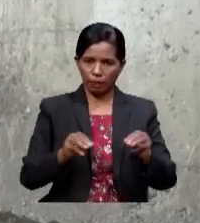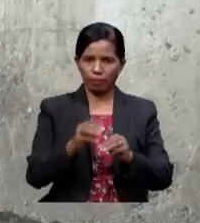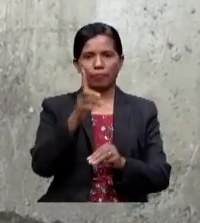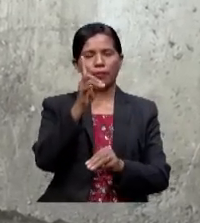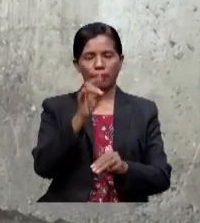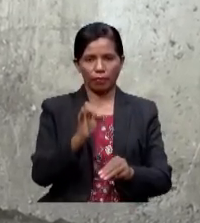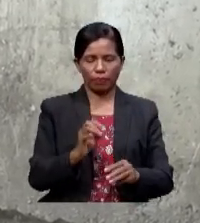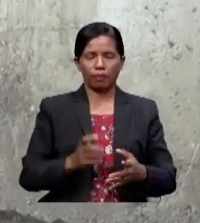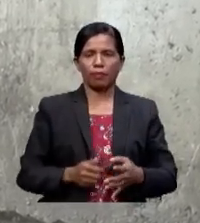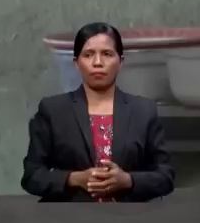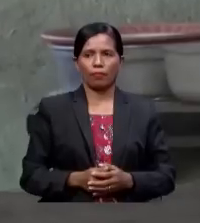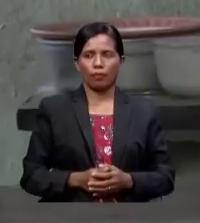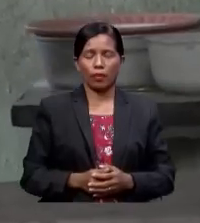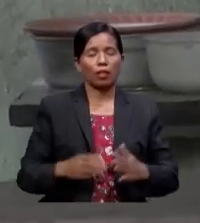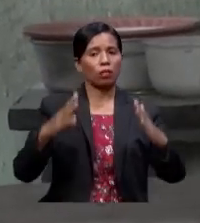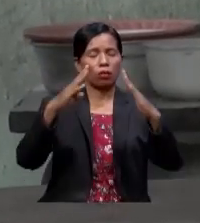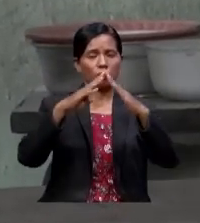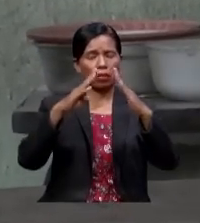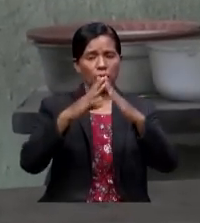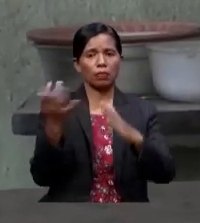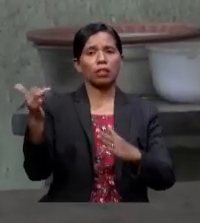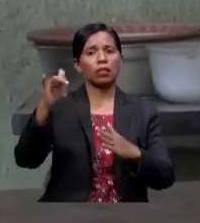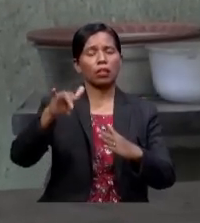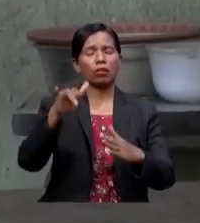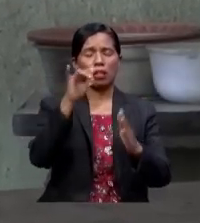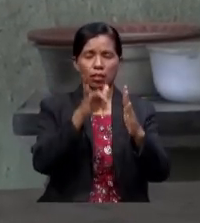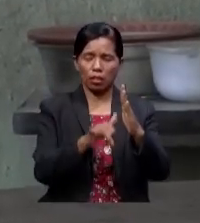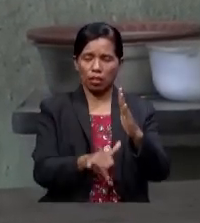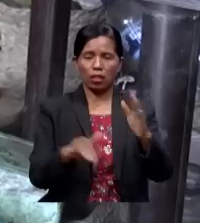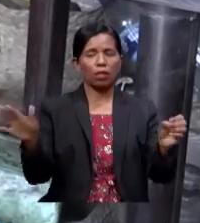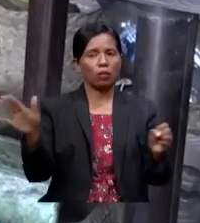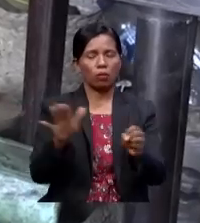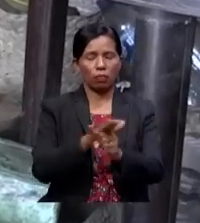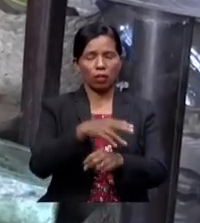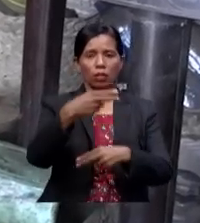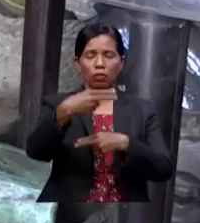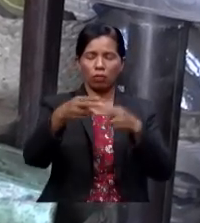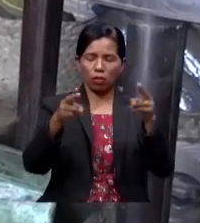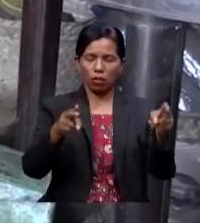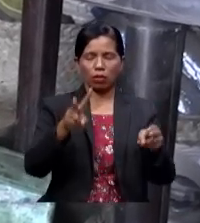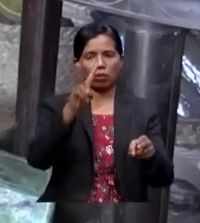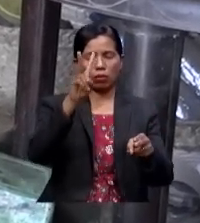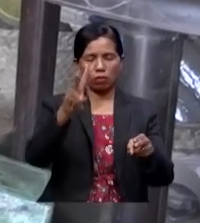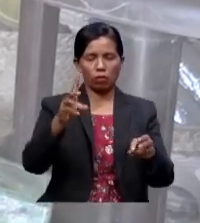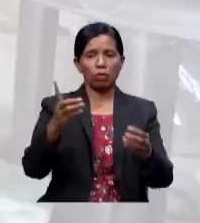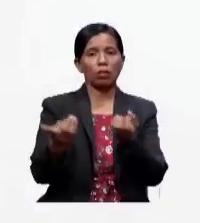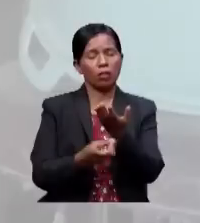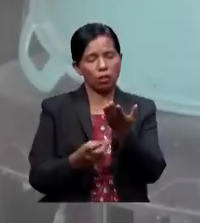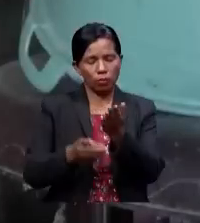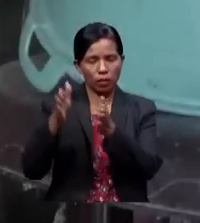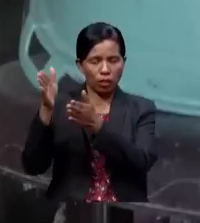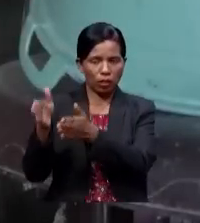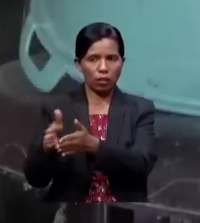Uma nebe sir nain rua horikba, completa quarto rua, no dapur iha liur mai be